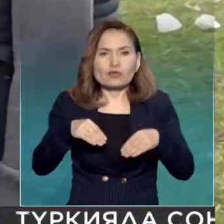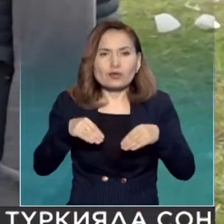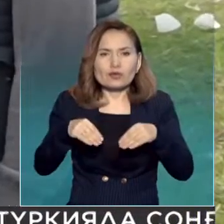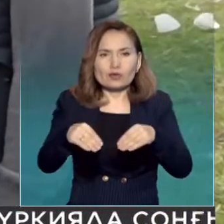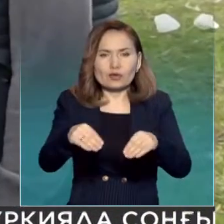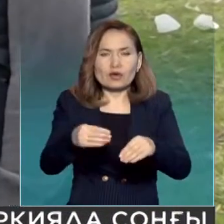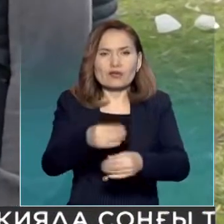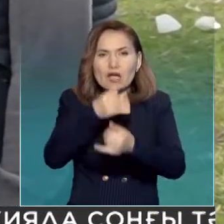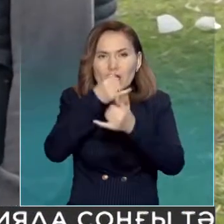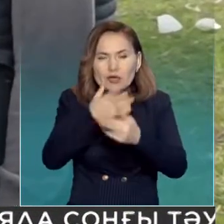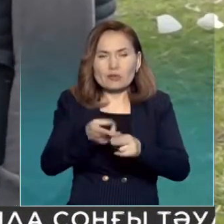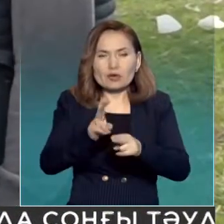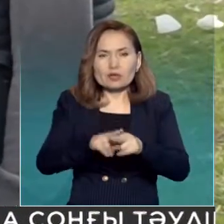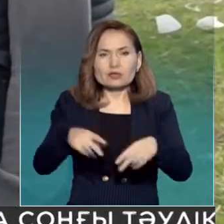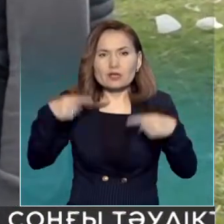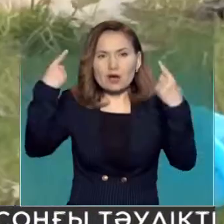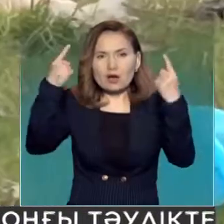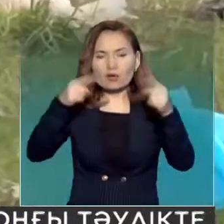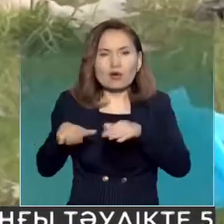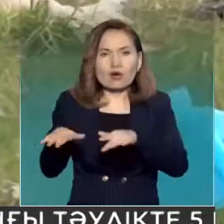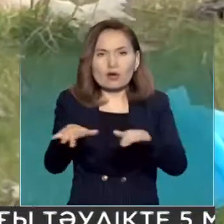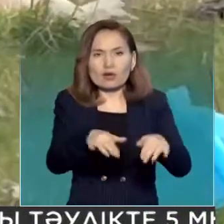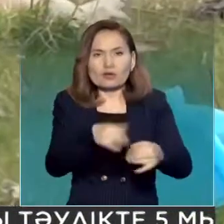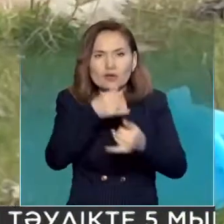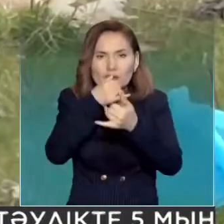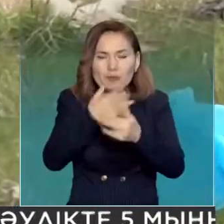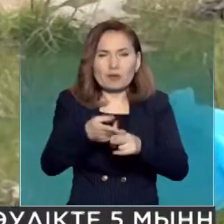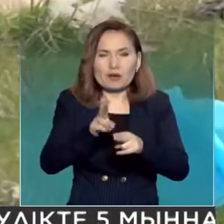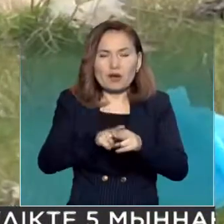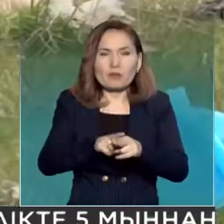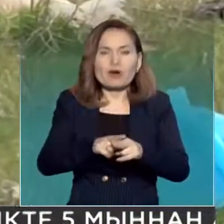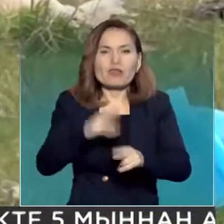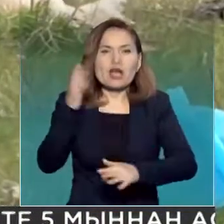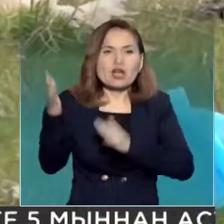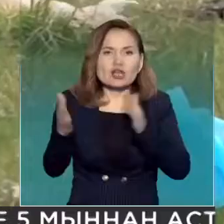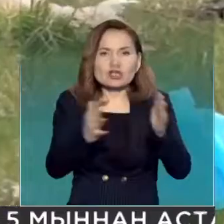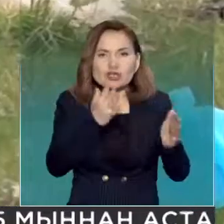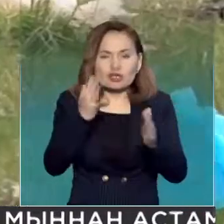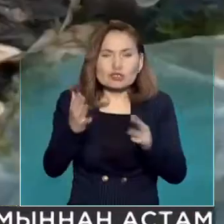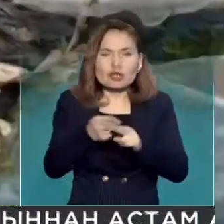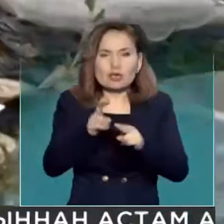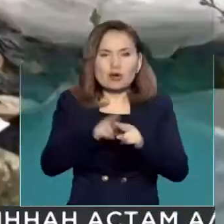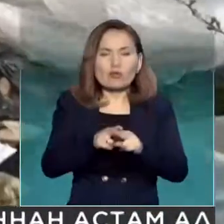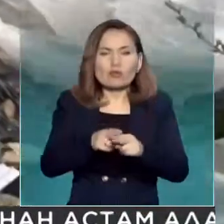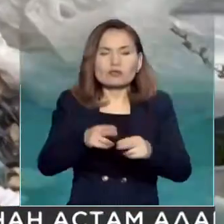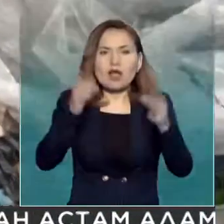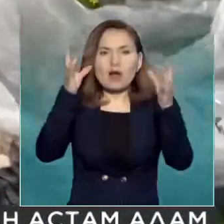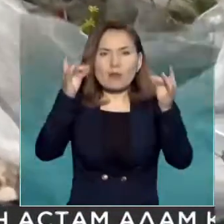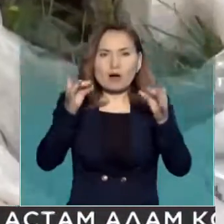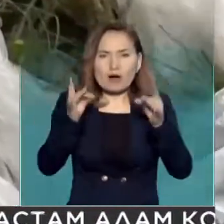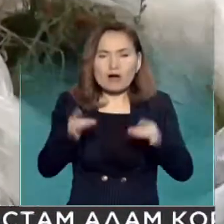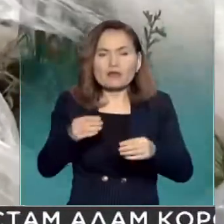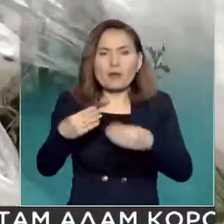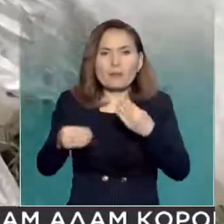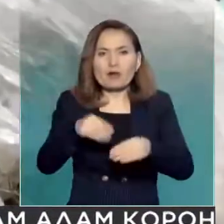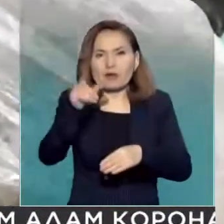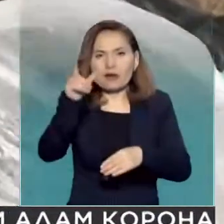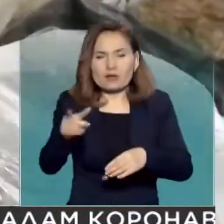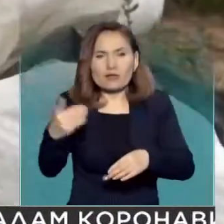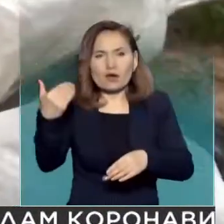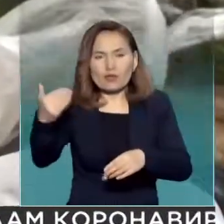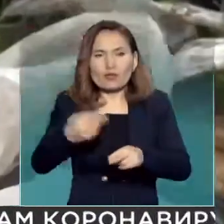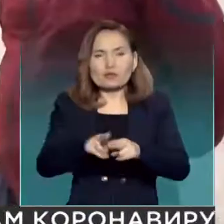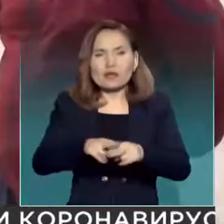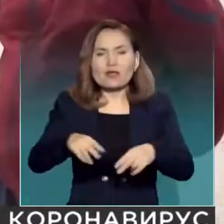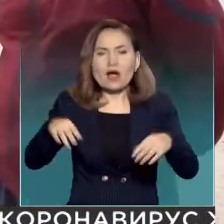төрт түлікті өріске жіберу мұңға айналғанын айтады. Желмен ұшып жайымды ластаған полиэтиленді пакеттермен қоректенген малымыздың еті мен